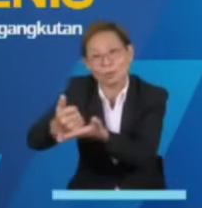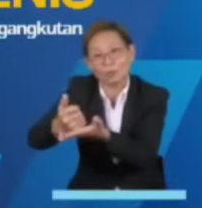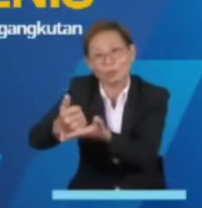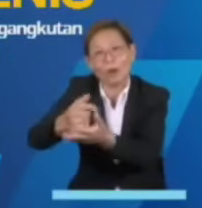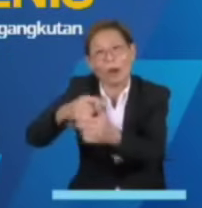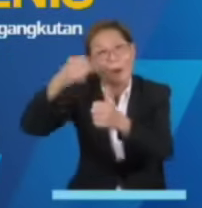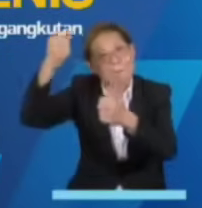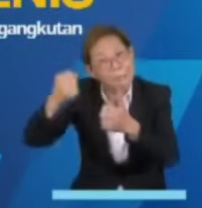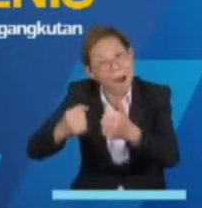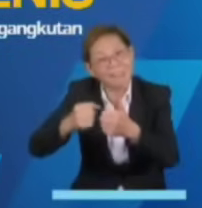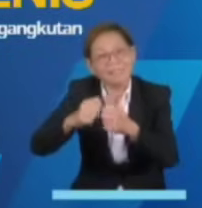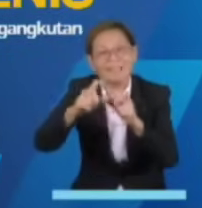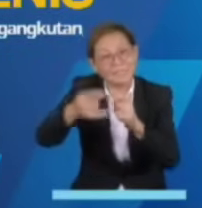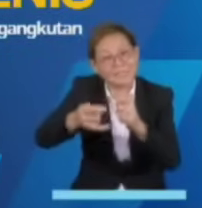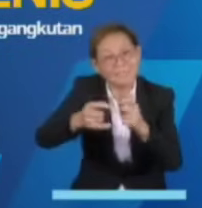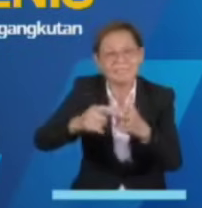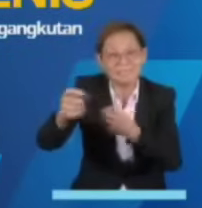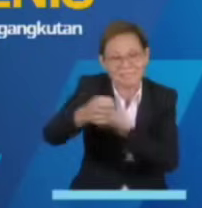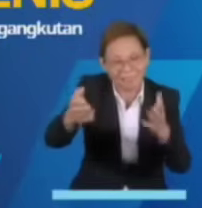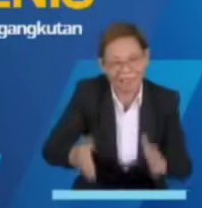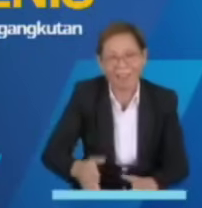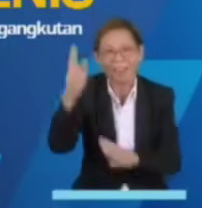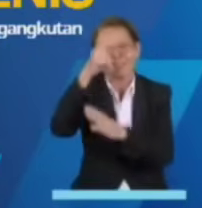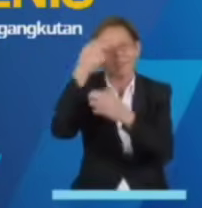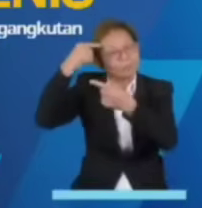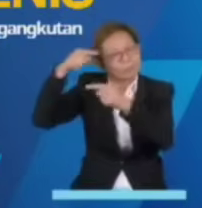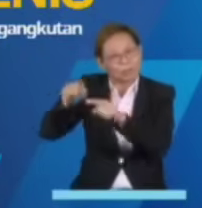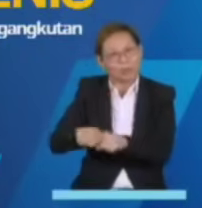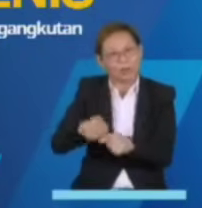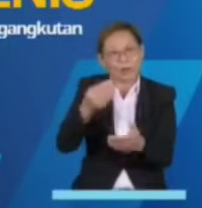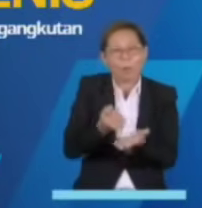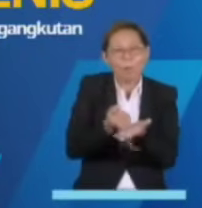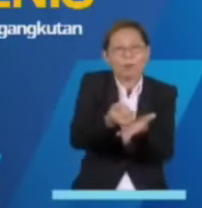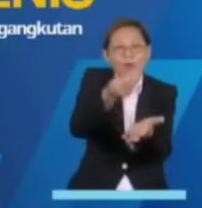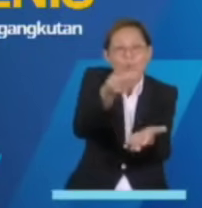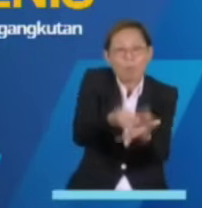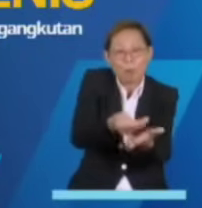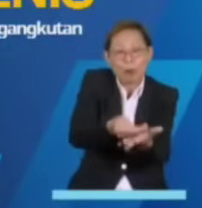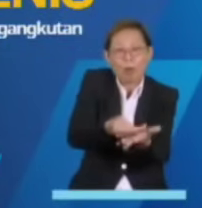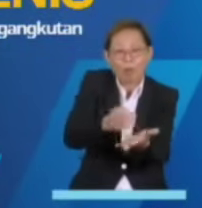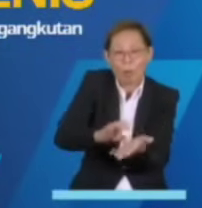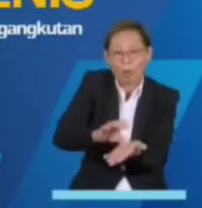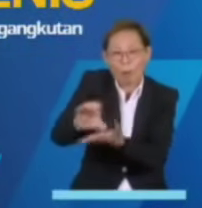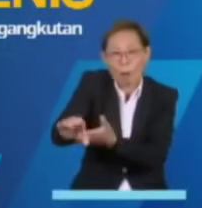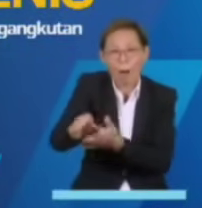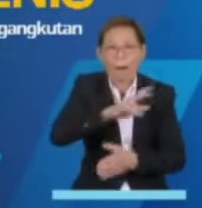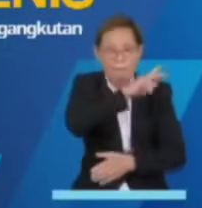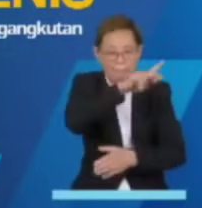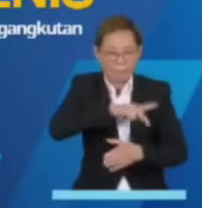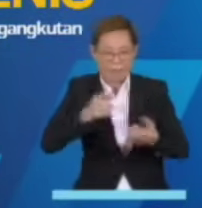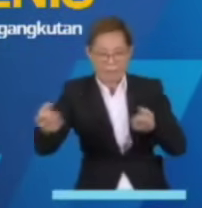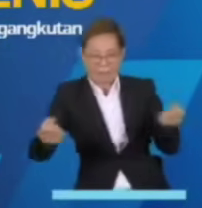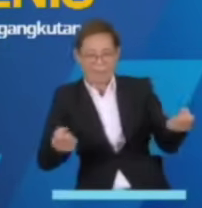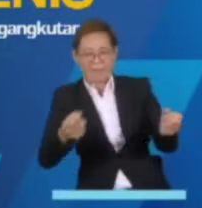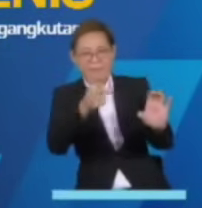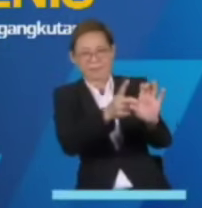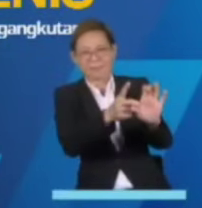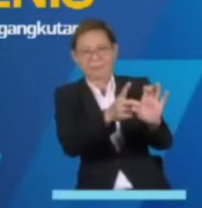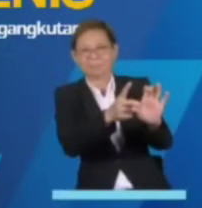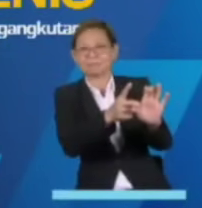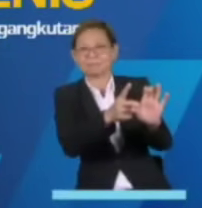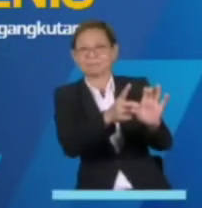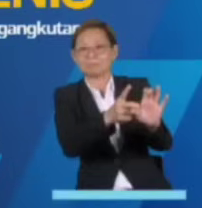mereka. Jadi kerajaan bersetuju menyediakan bantuan tunai kepada pemilik individu kenderaan diesel yang